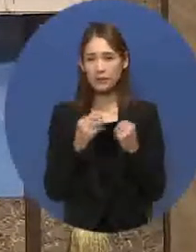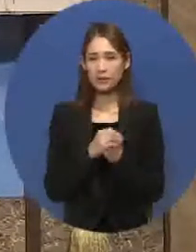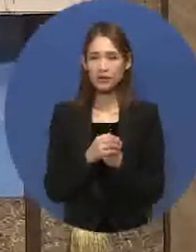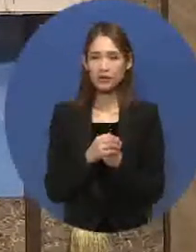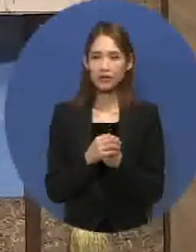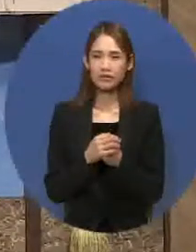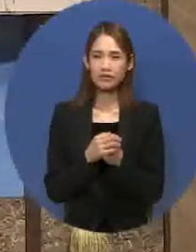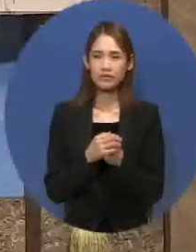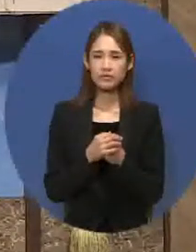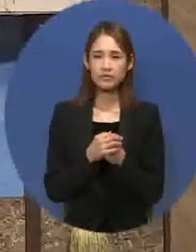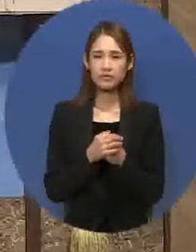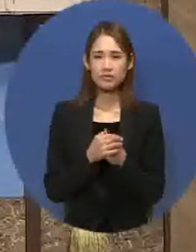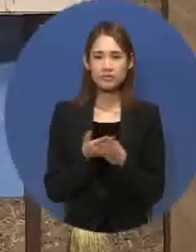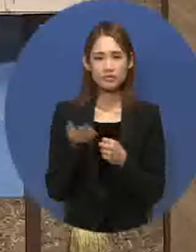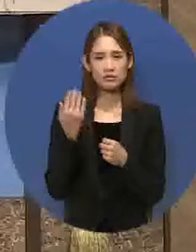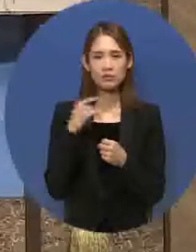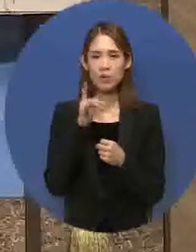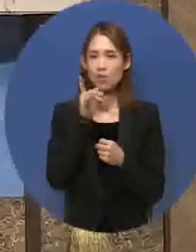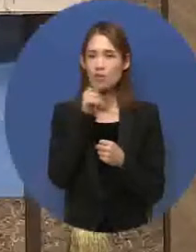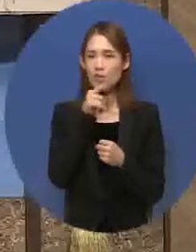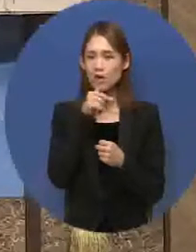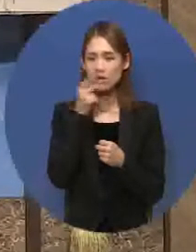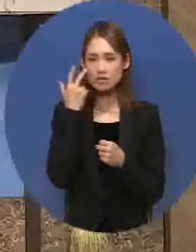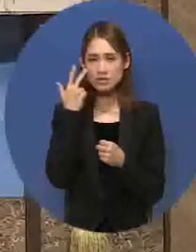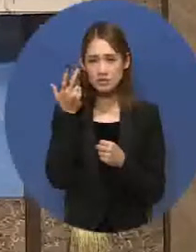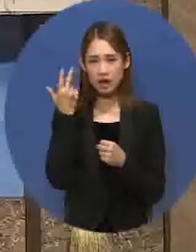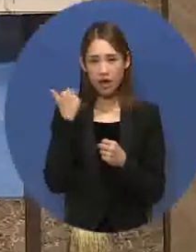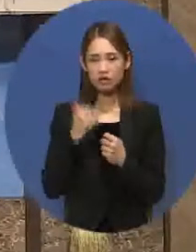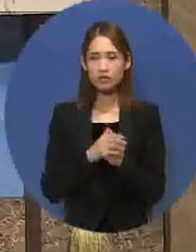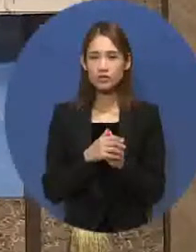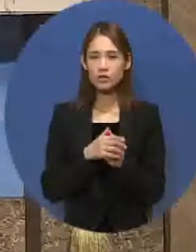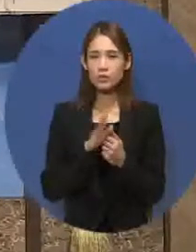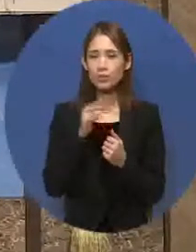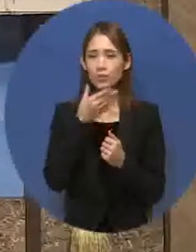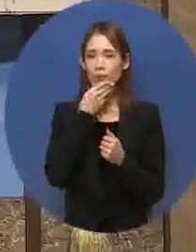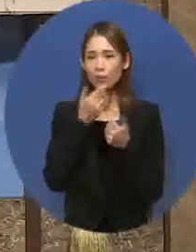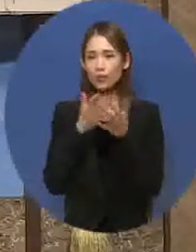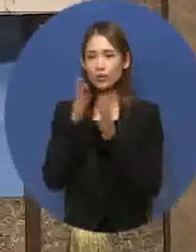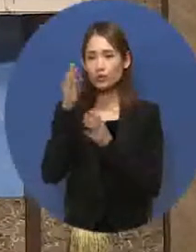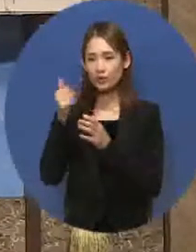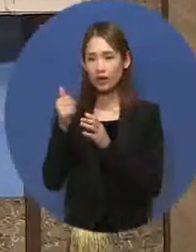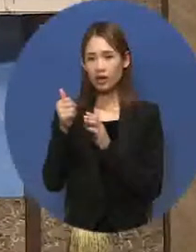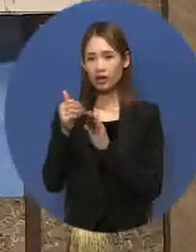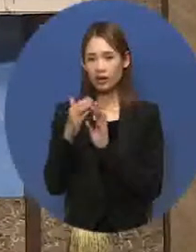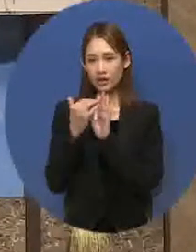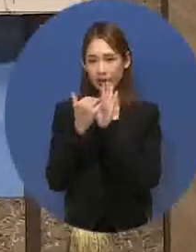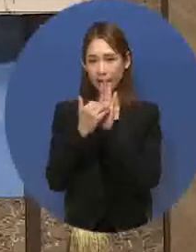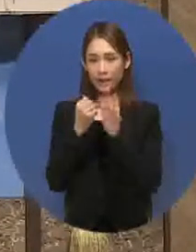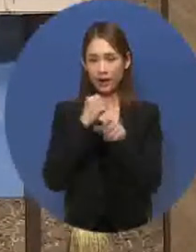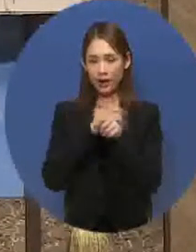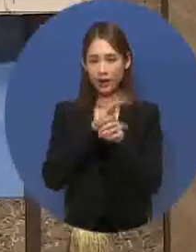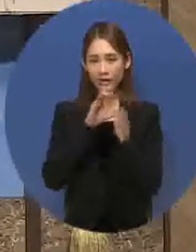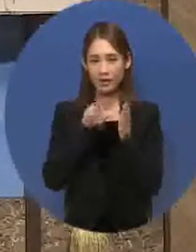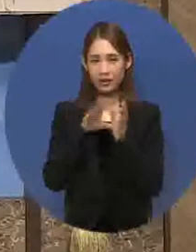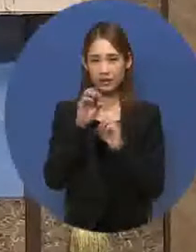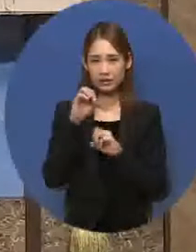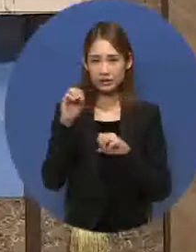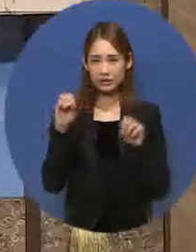지난 월요일 한 주 전에 보건복지부 장관을 해장되고 예방을 할 때에